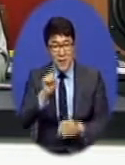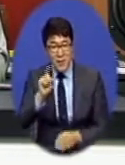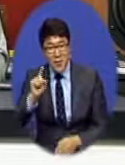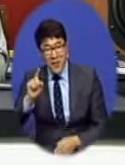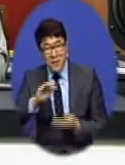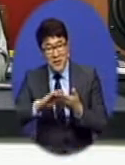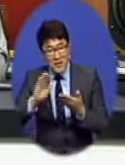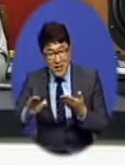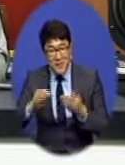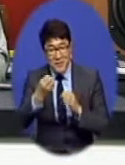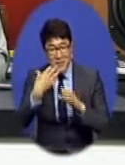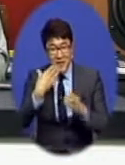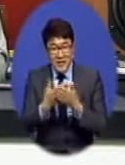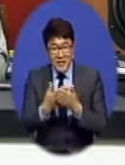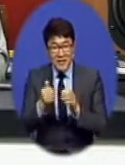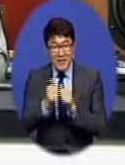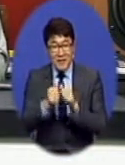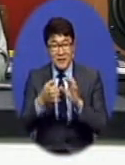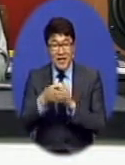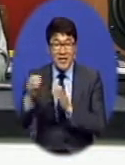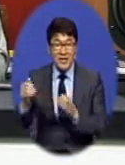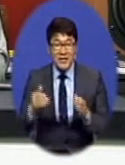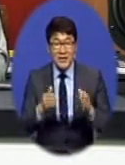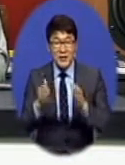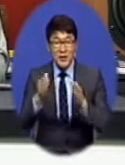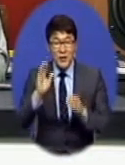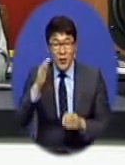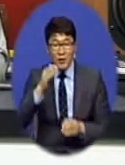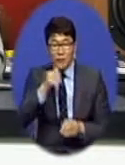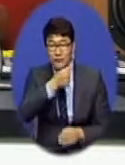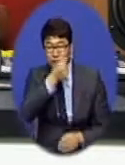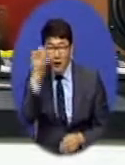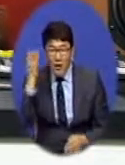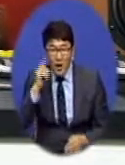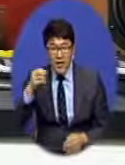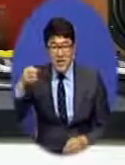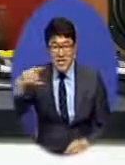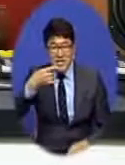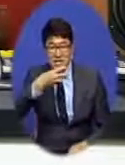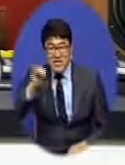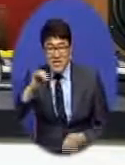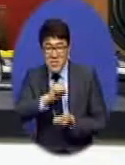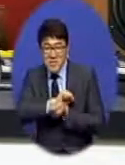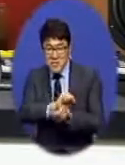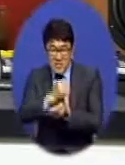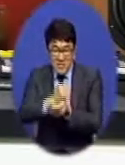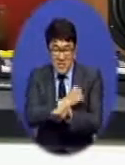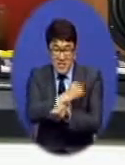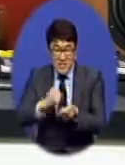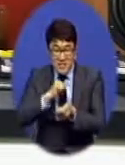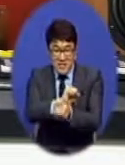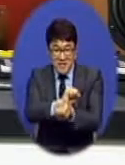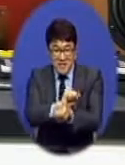그냥 툭 얘기해 주세요. 남자의 길이요? 네. 요즘 유행하는 의리 아닙니까? 의리. 나 이럴 줄 알았다. 자, 이명수